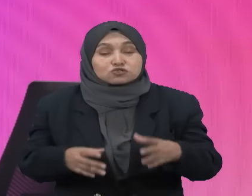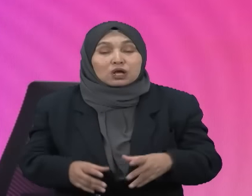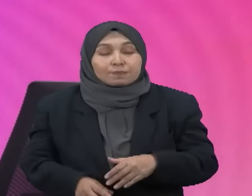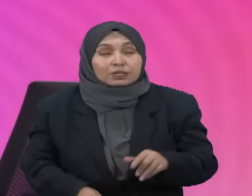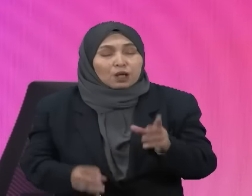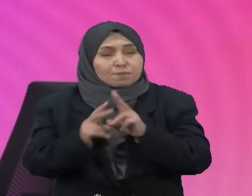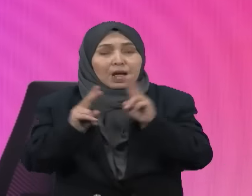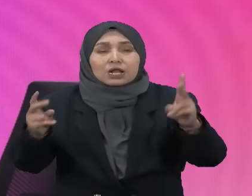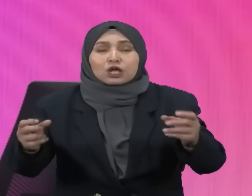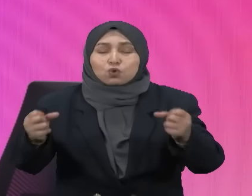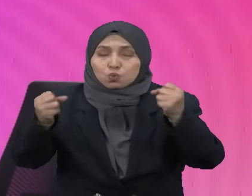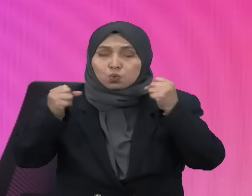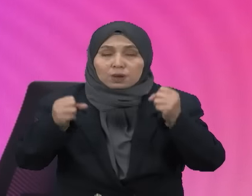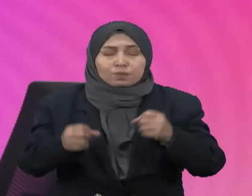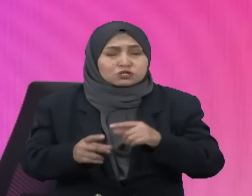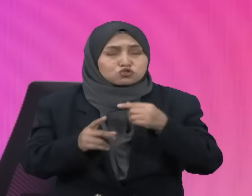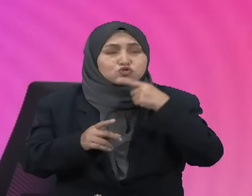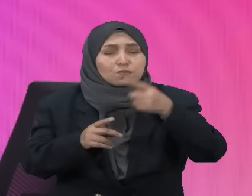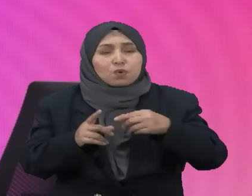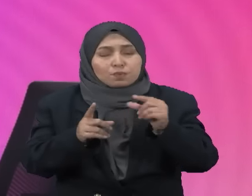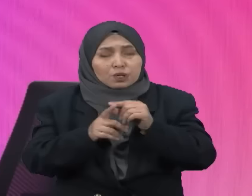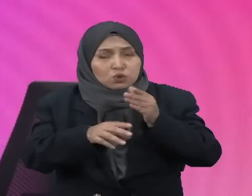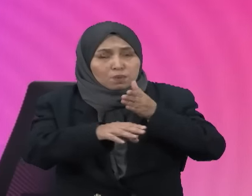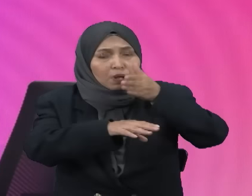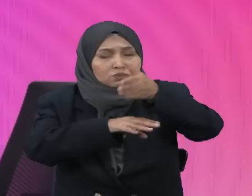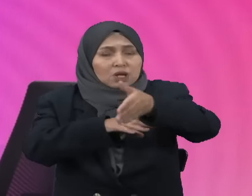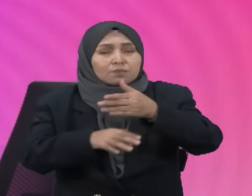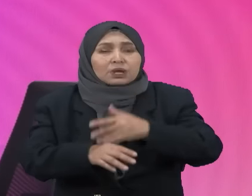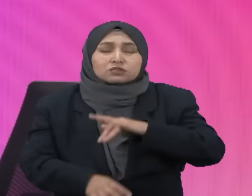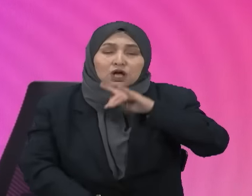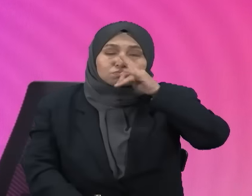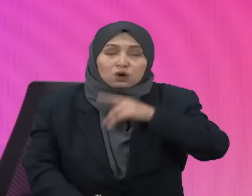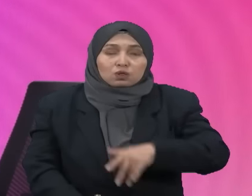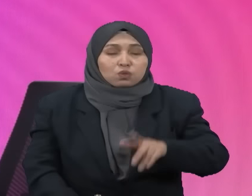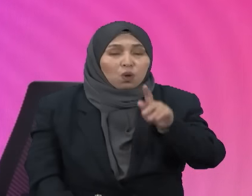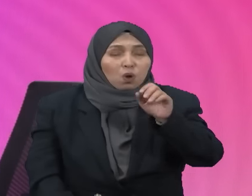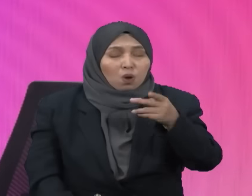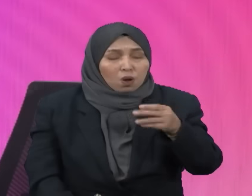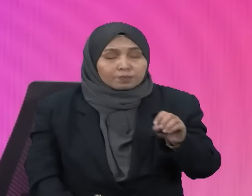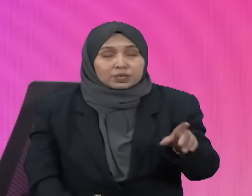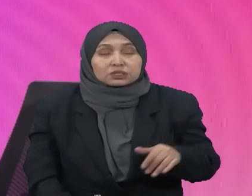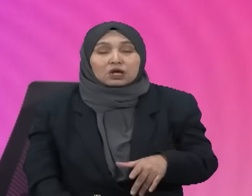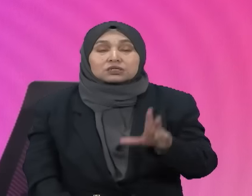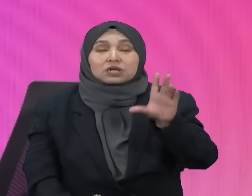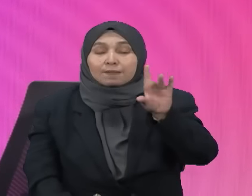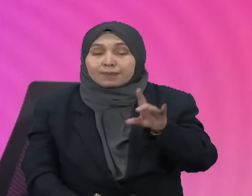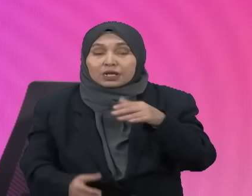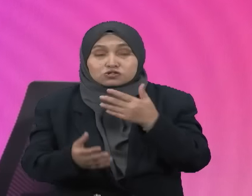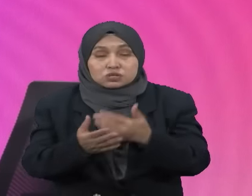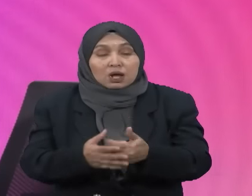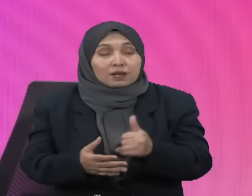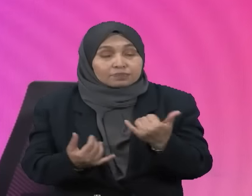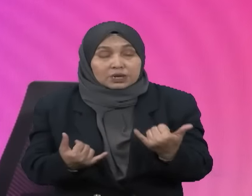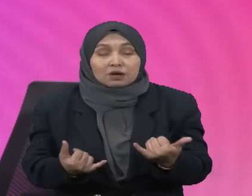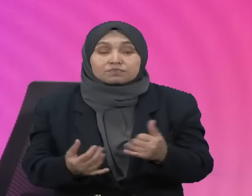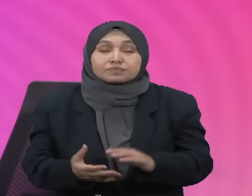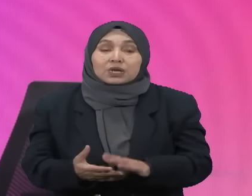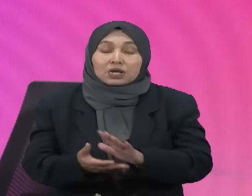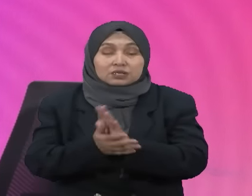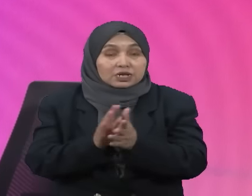kuat. Ha, badi sebut huruf tu dengan melampau. Pasal budak-budak lah. To. Ha, lekat sampai. Sampai la.